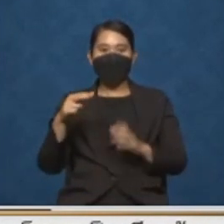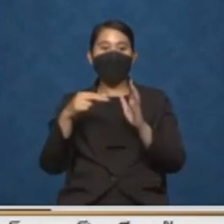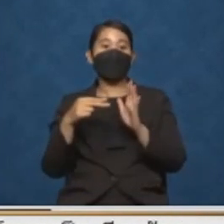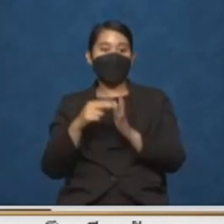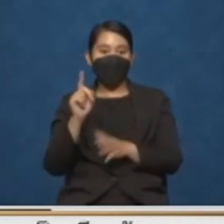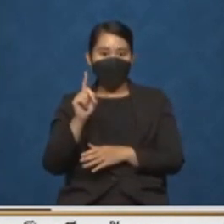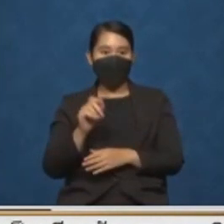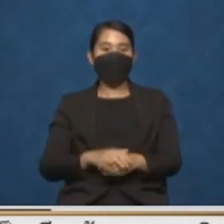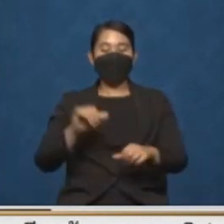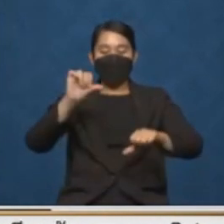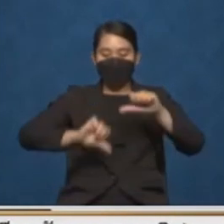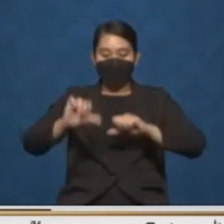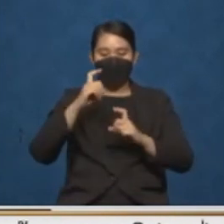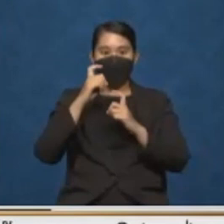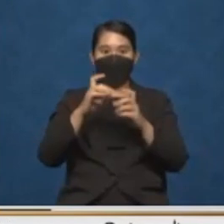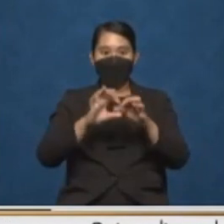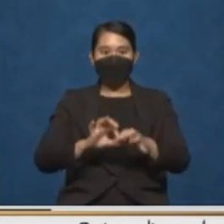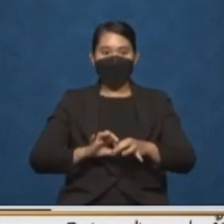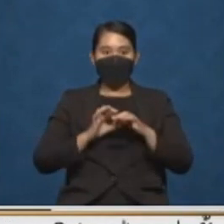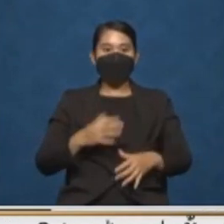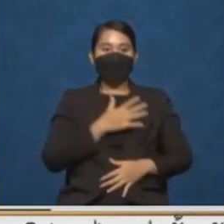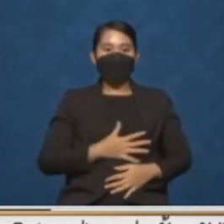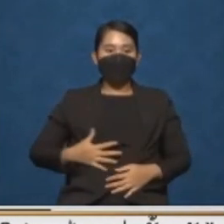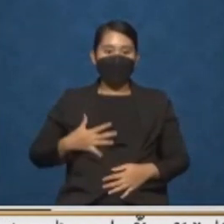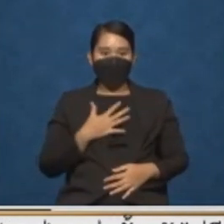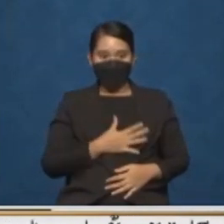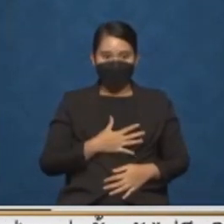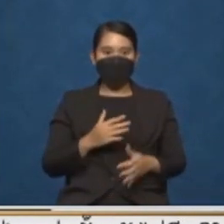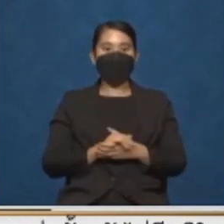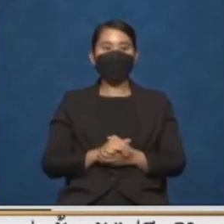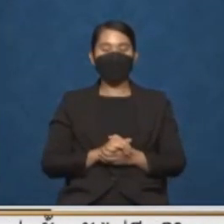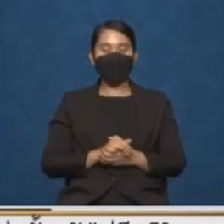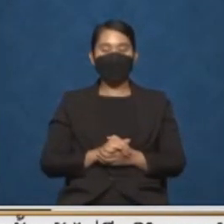สารที่เป็นอราลายต่สุขภาพที่สกัได้จากใบกะธวรม